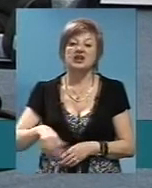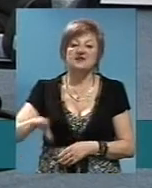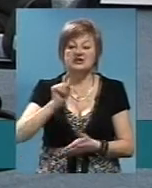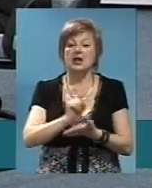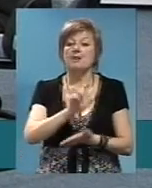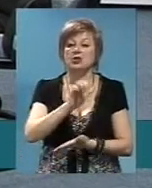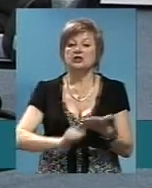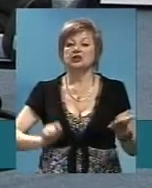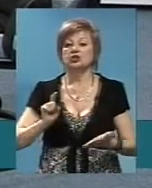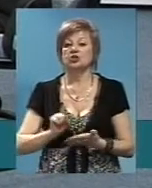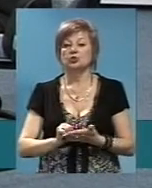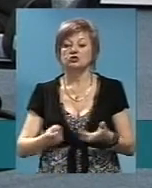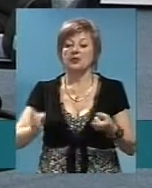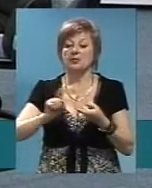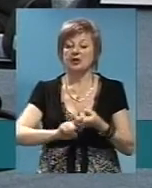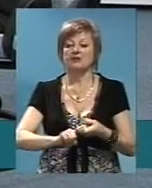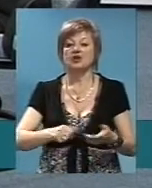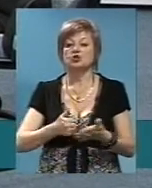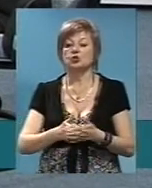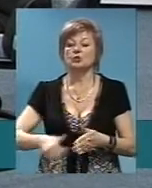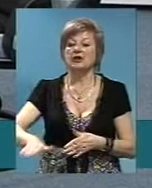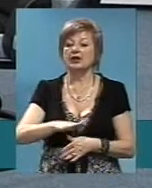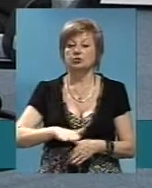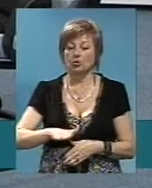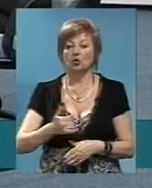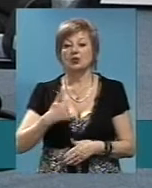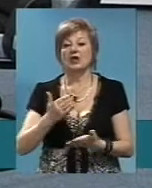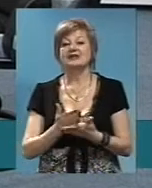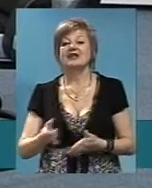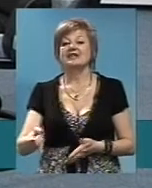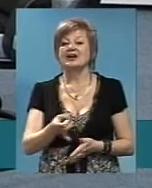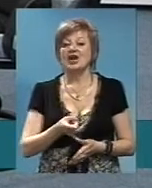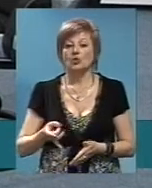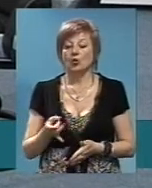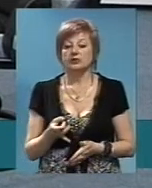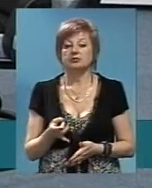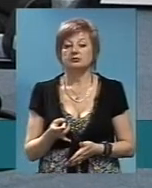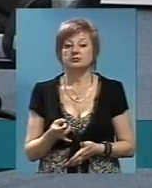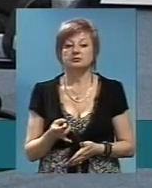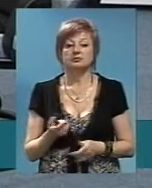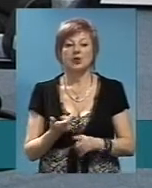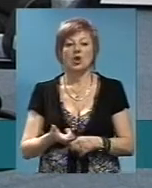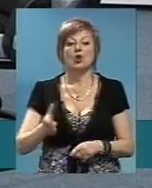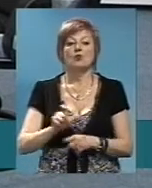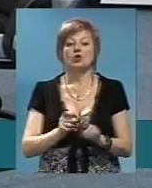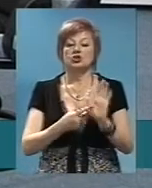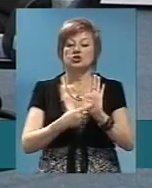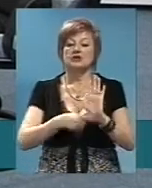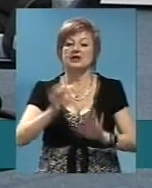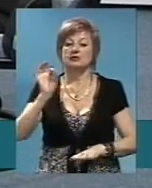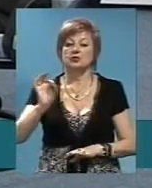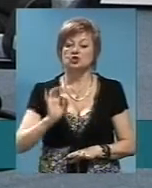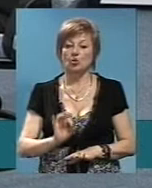податки повинні прив'язані бути до території. У нас є райони, де більше 60%